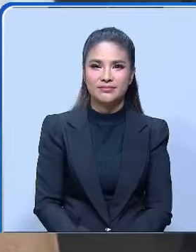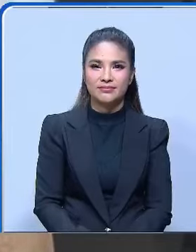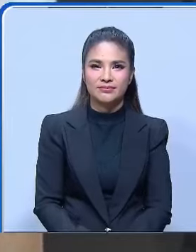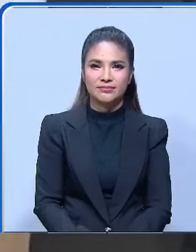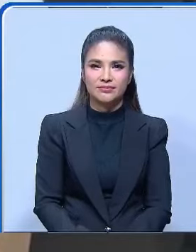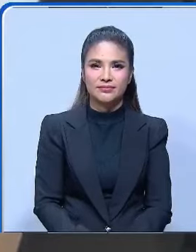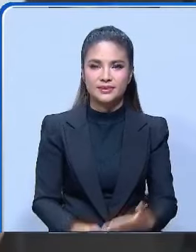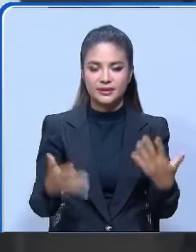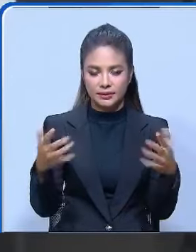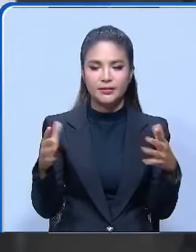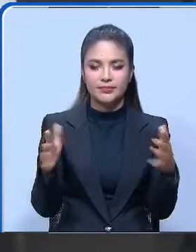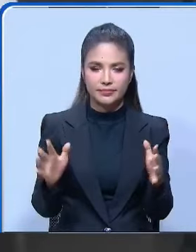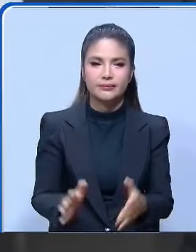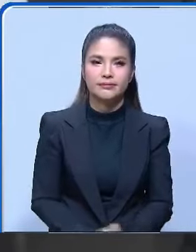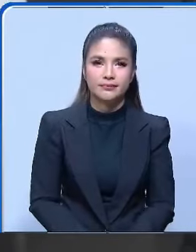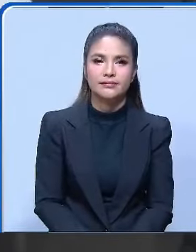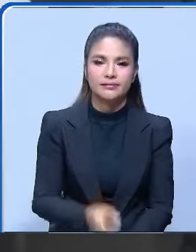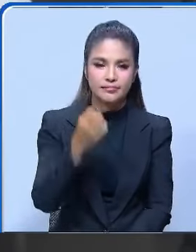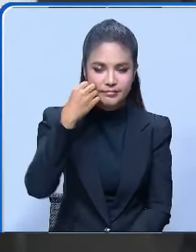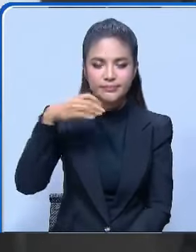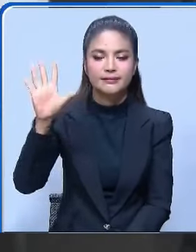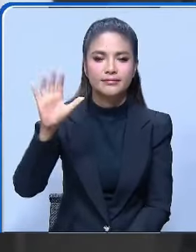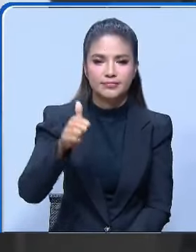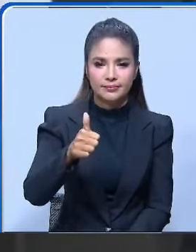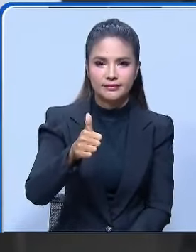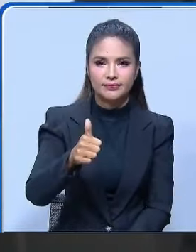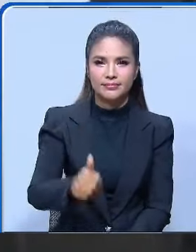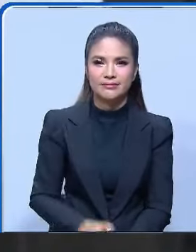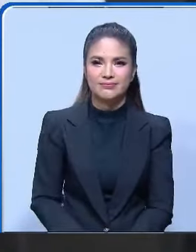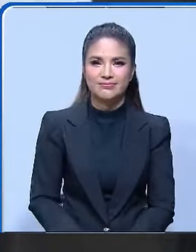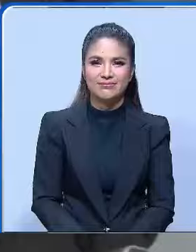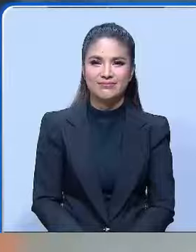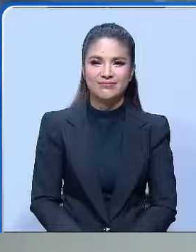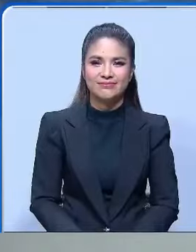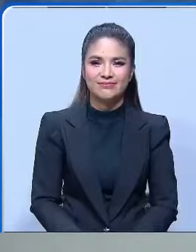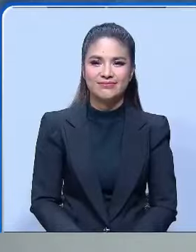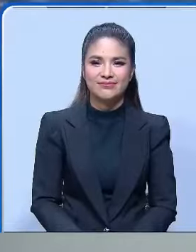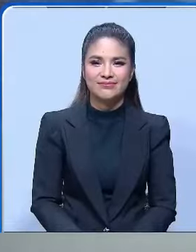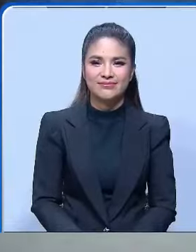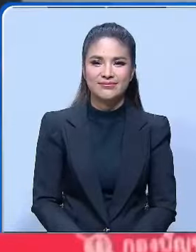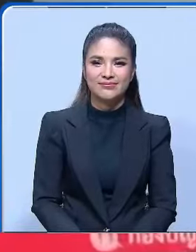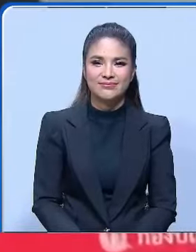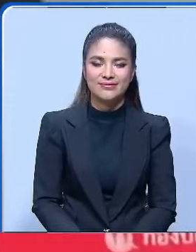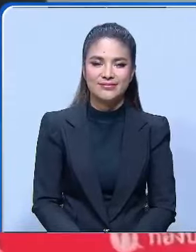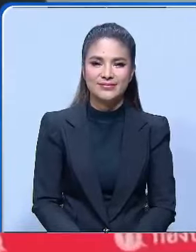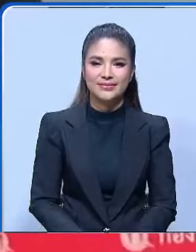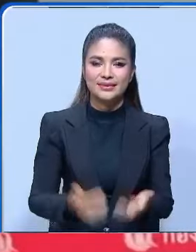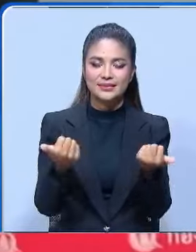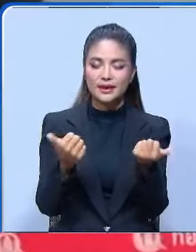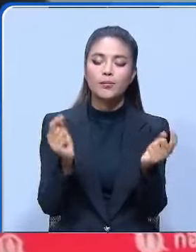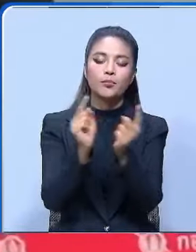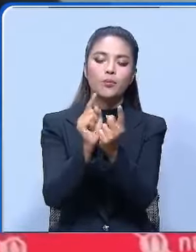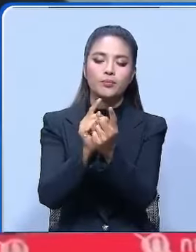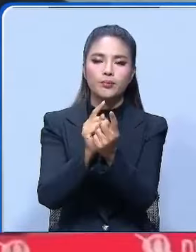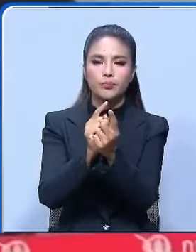ยแล้ว ครับผม เรียบร้อยแล้วกลับบ้านได ้ใช่ครับขอบคุณครับ นี่แหละเขาก็ออกมาพบกับพนักงานสอบสวนแ